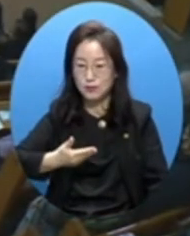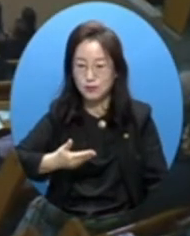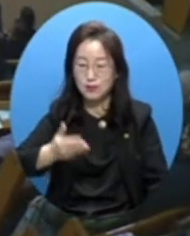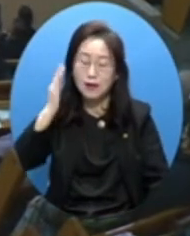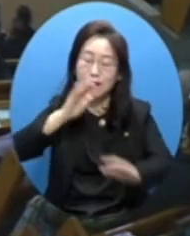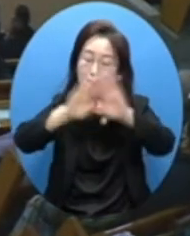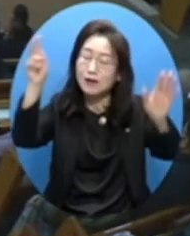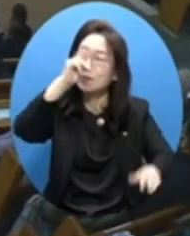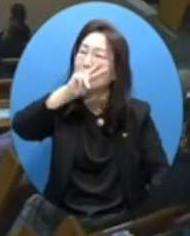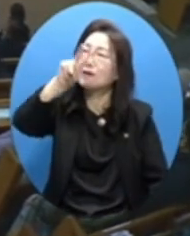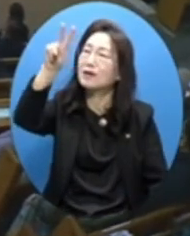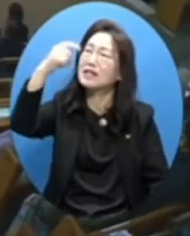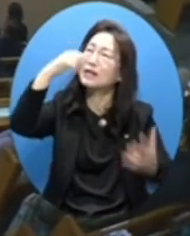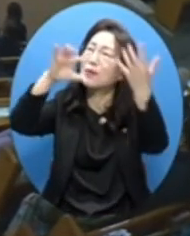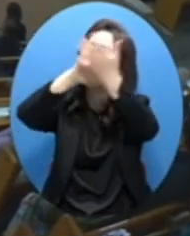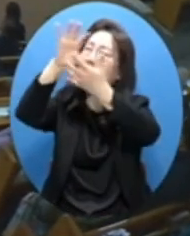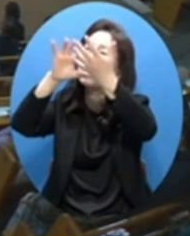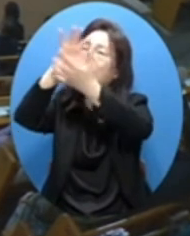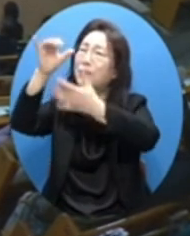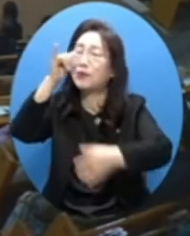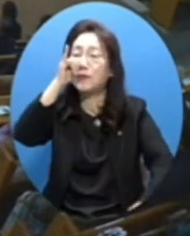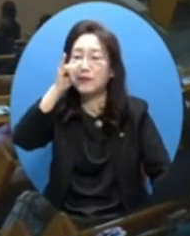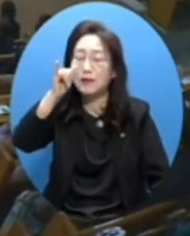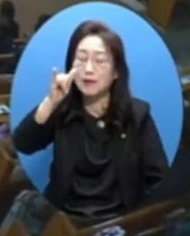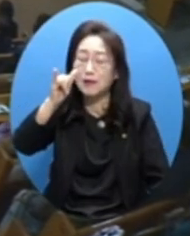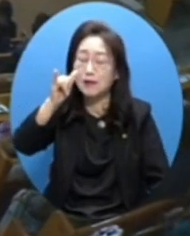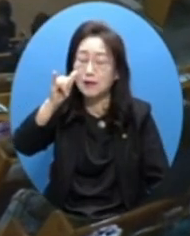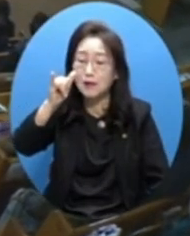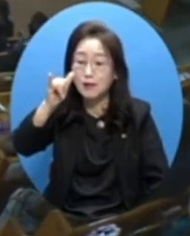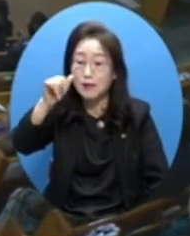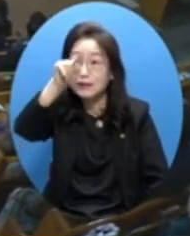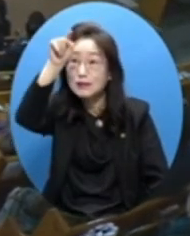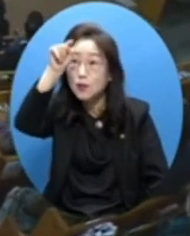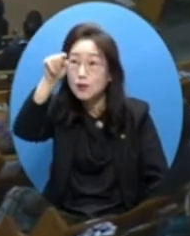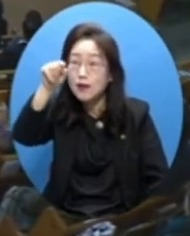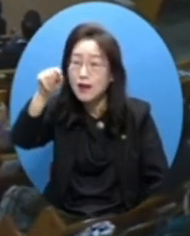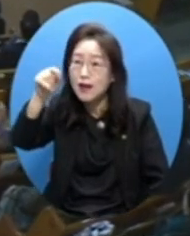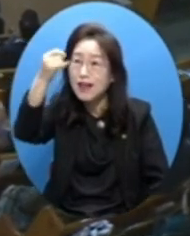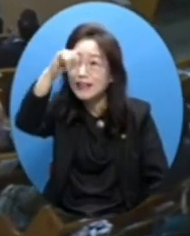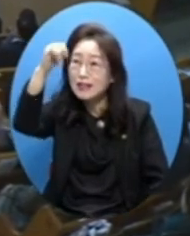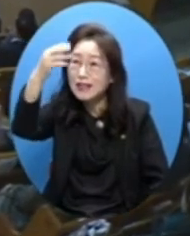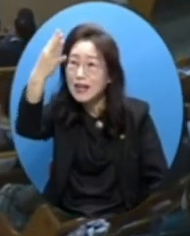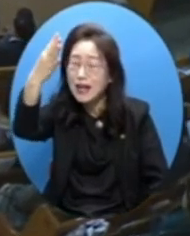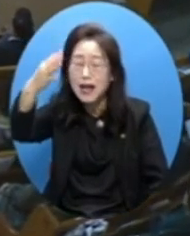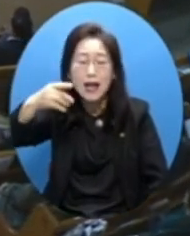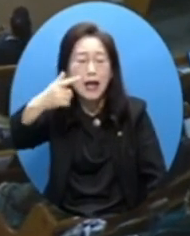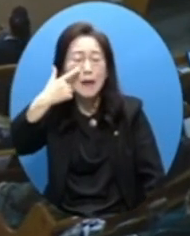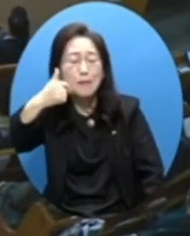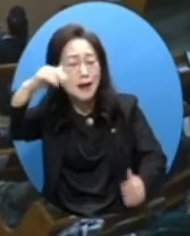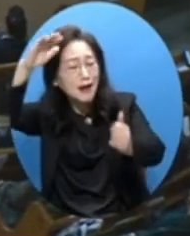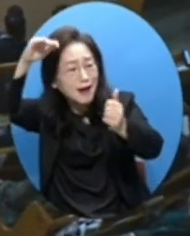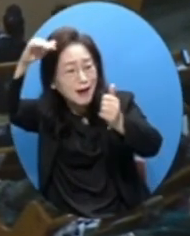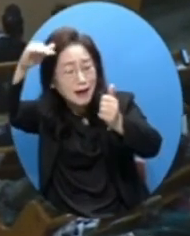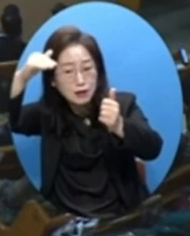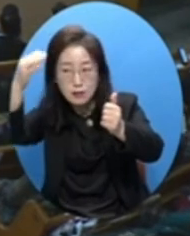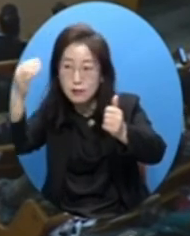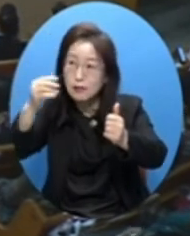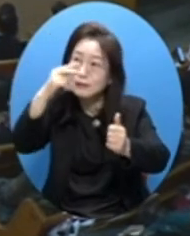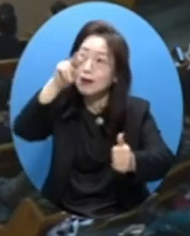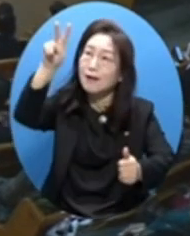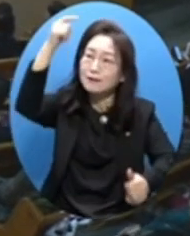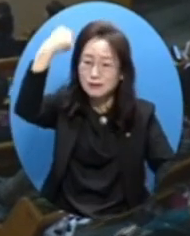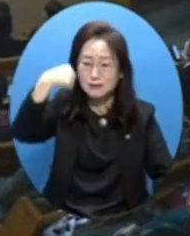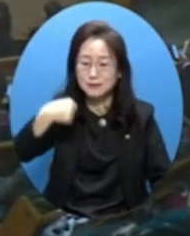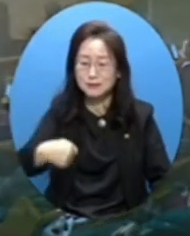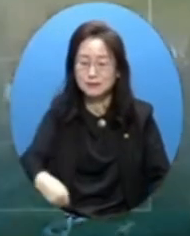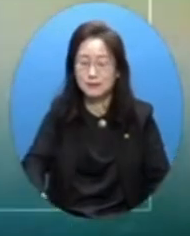하늘을 울어보니까 하늘에 문개구름이 폈는데 그 문개구름 사이로 내 딸이 아파 하고 손찬 것을 보는 것 같았어요. 그래서 사절을